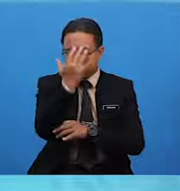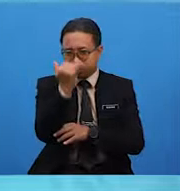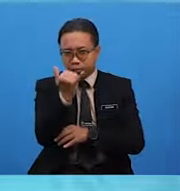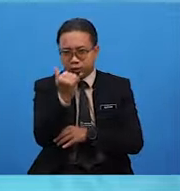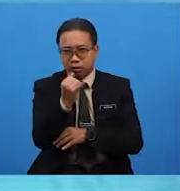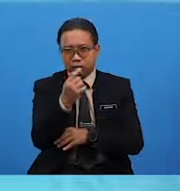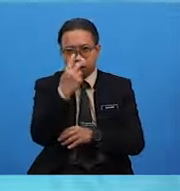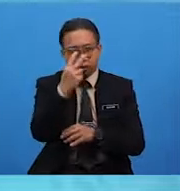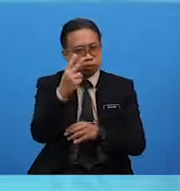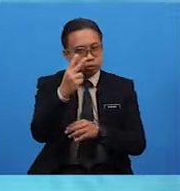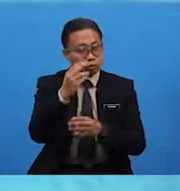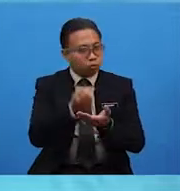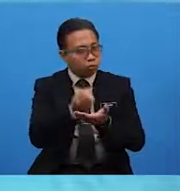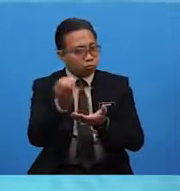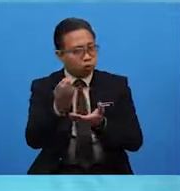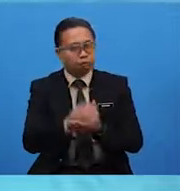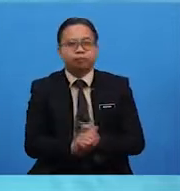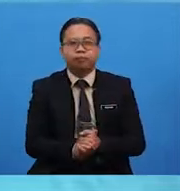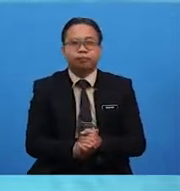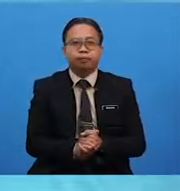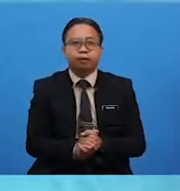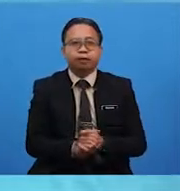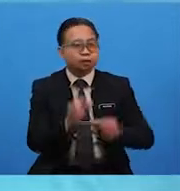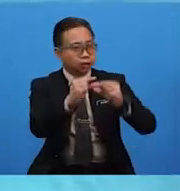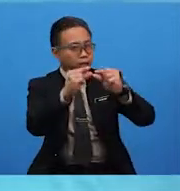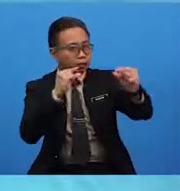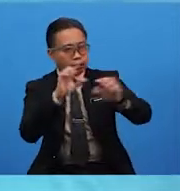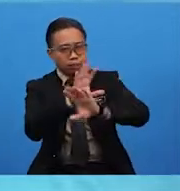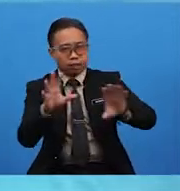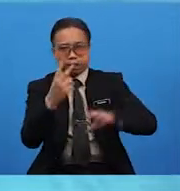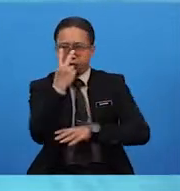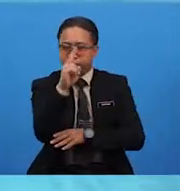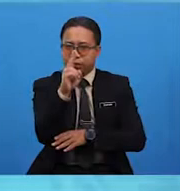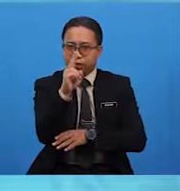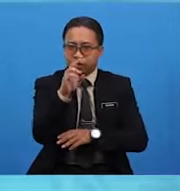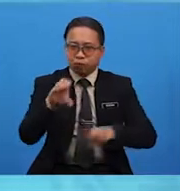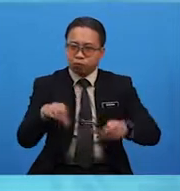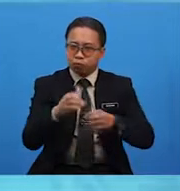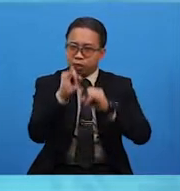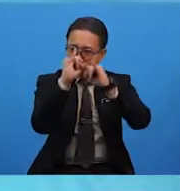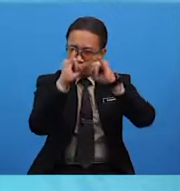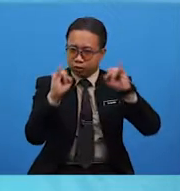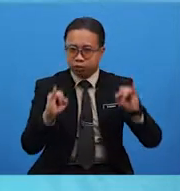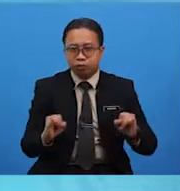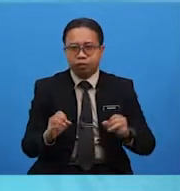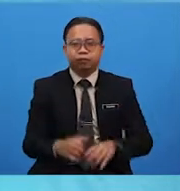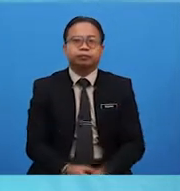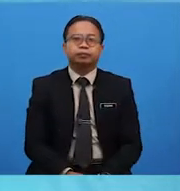objek oleh itu kesan dari sang tidak nampak untuk membentuk imej